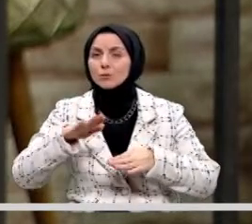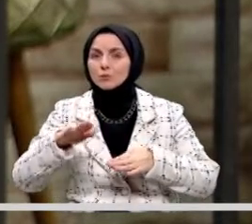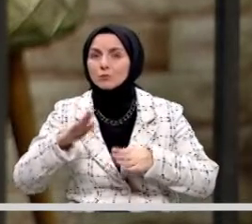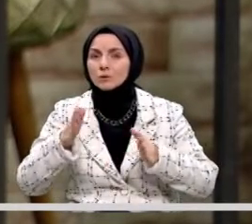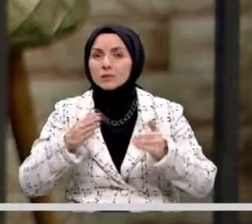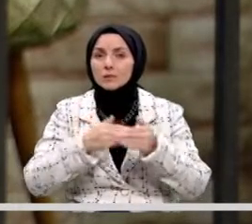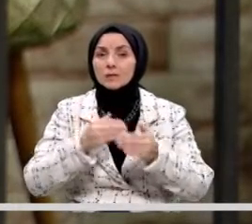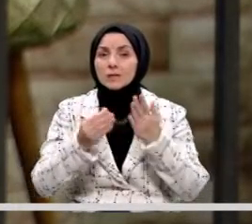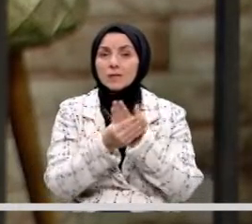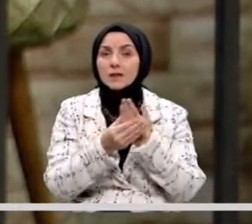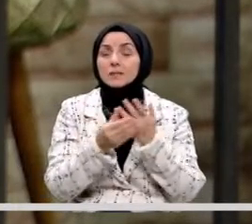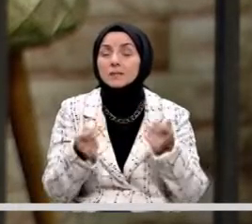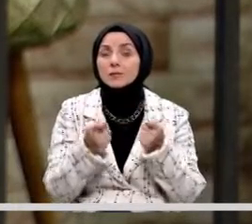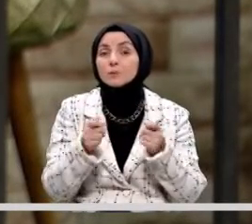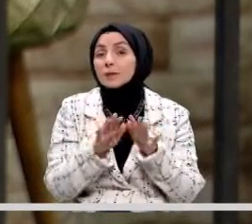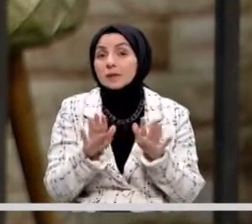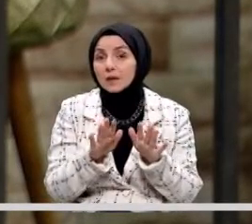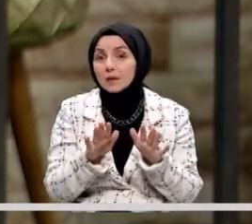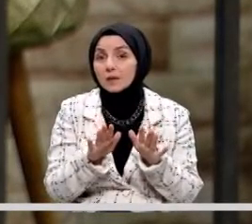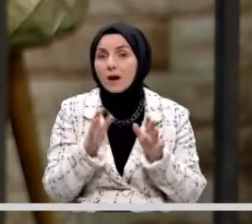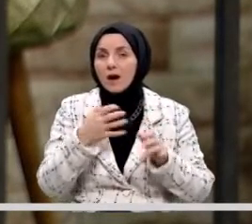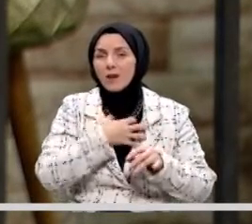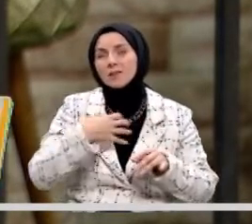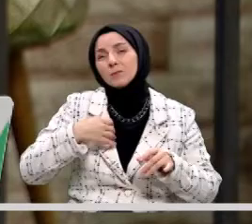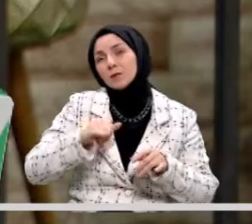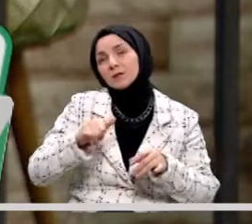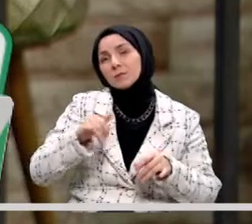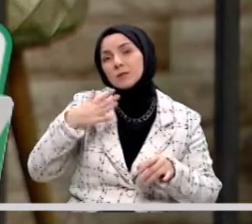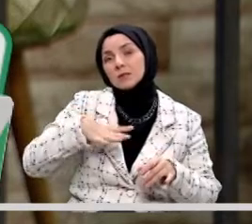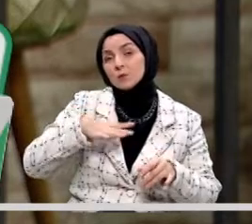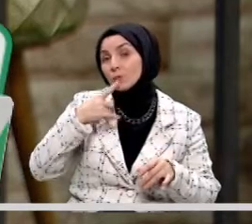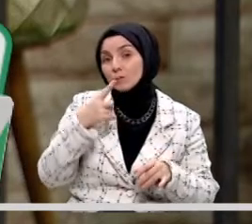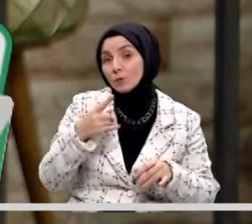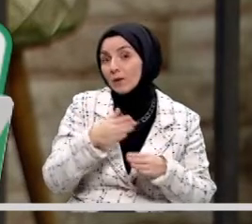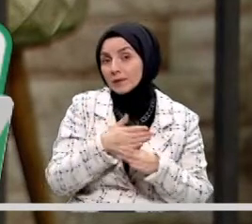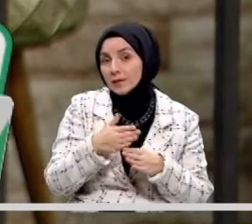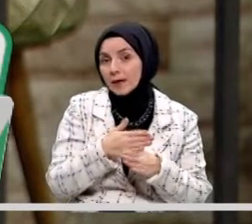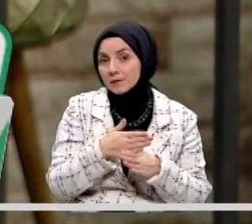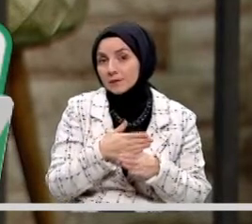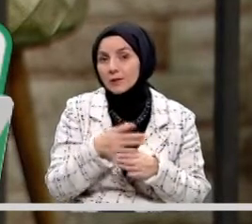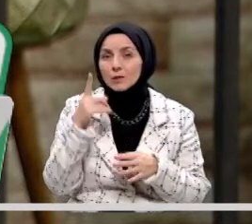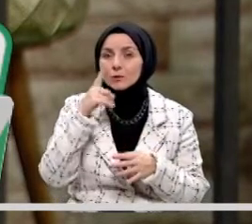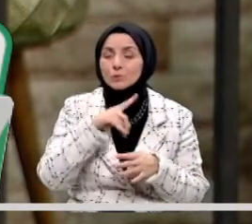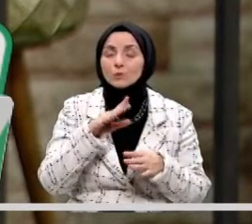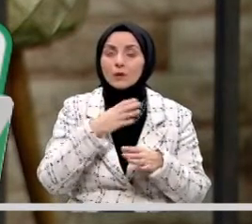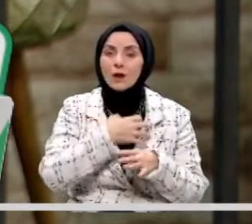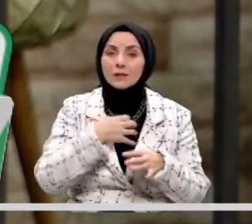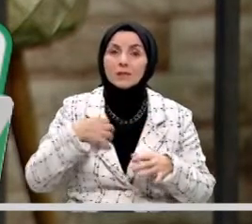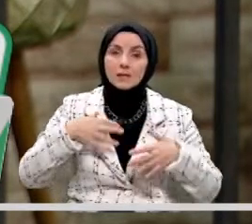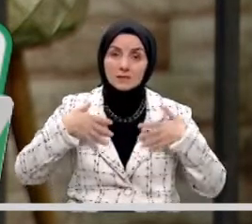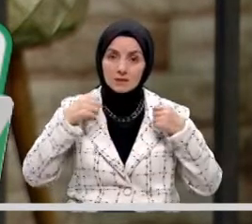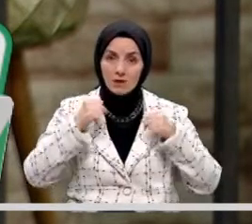anneyi yanındayız istiyor Çünkü sağlıklı anne ilişkisi anne çocuk ilişkisi Ayrılık olmadı o konuda şimdi annede üzülüyor